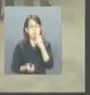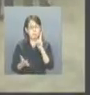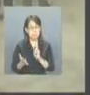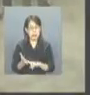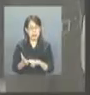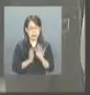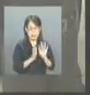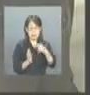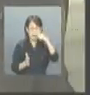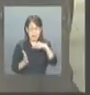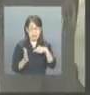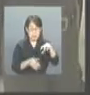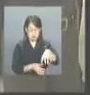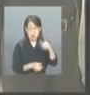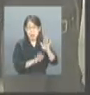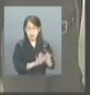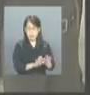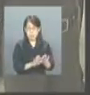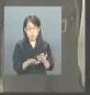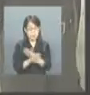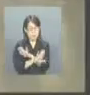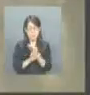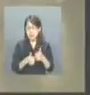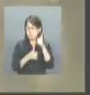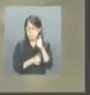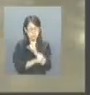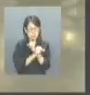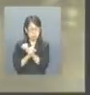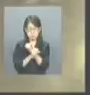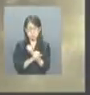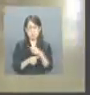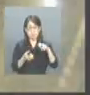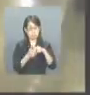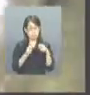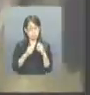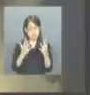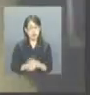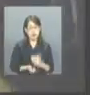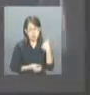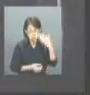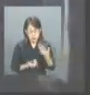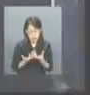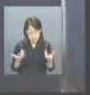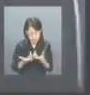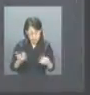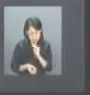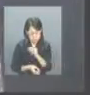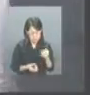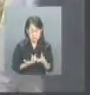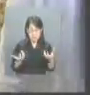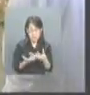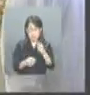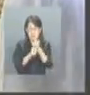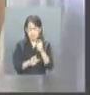อมและมาตรการรักษาความปลอดภัยเป็นอย่างดีก่อนที่จะคัดแยกบัตรลงคะแนนไปตามหน่วยเลือกตั้งที่ผู้ลงคะแนน